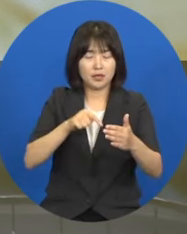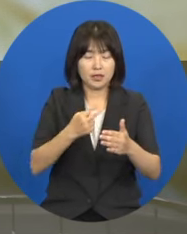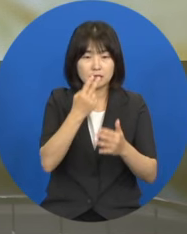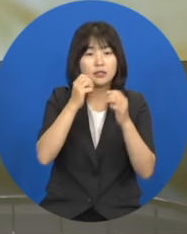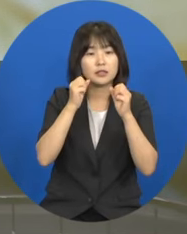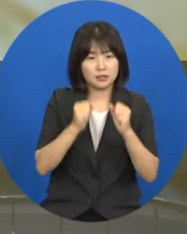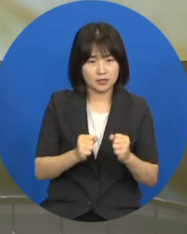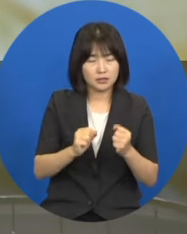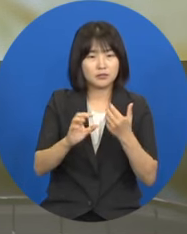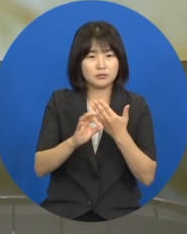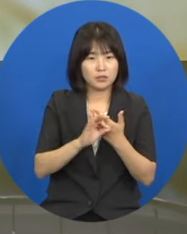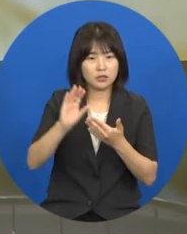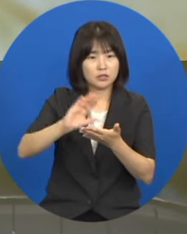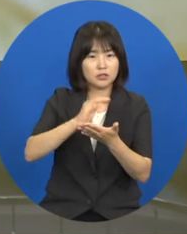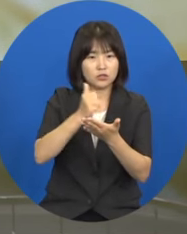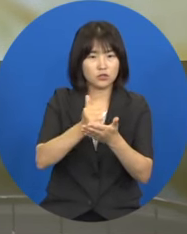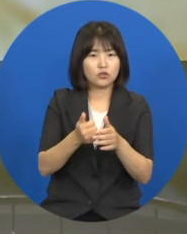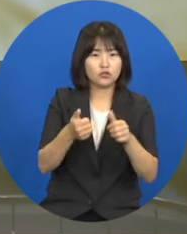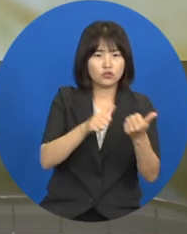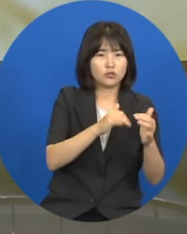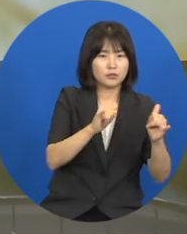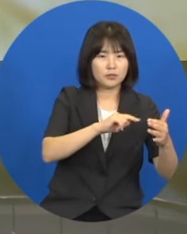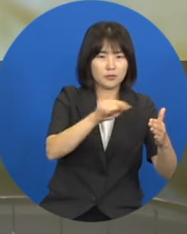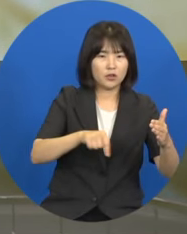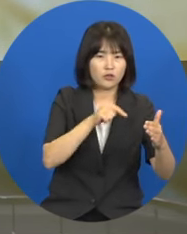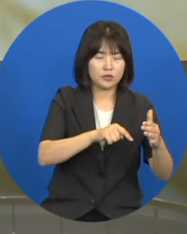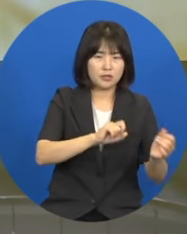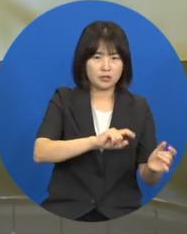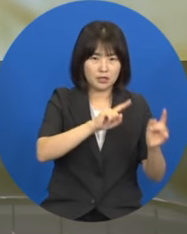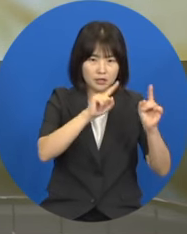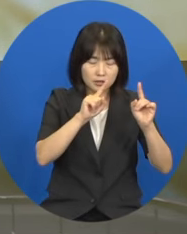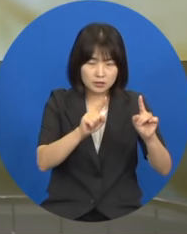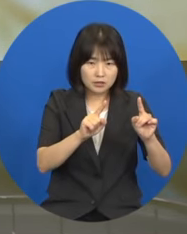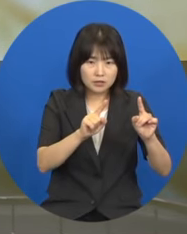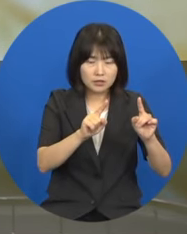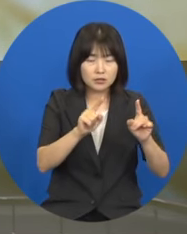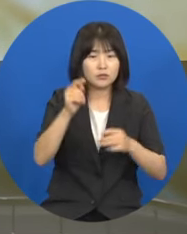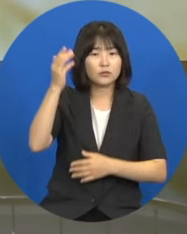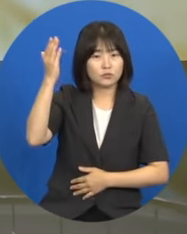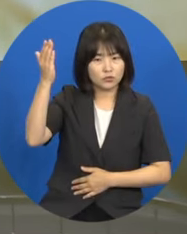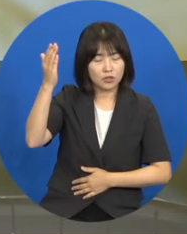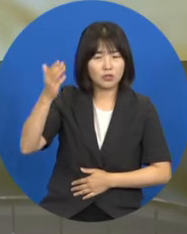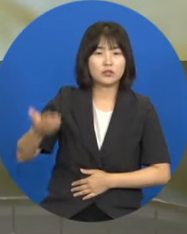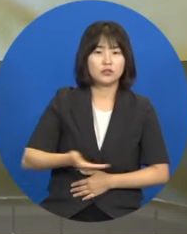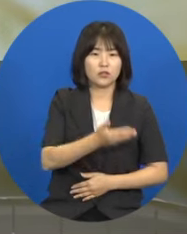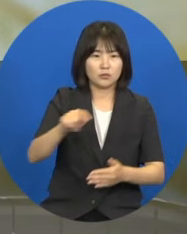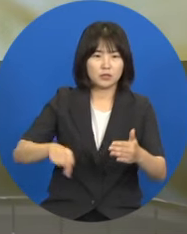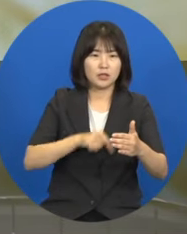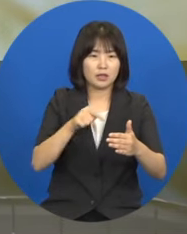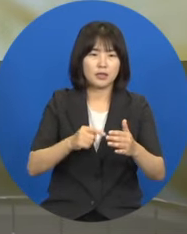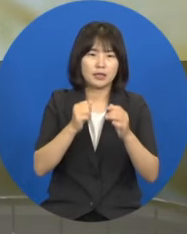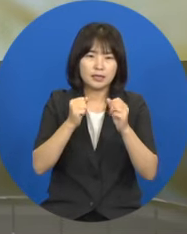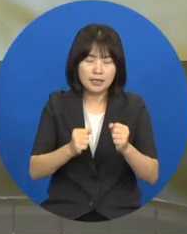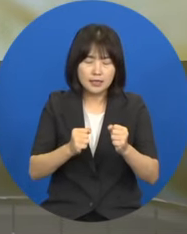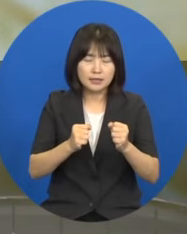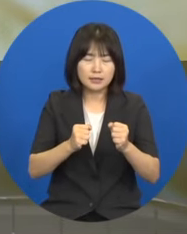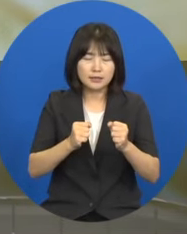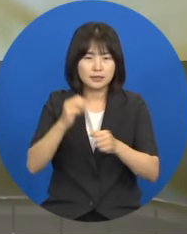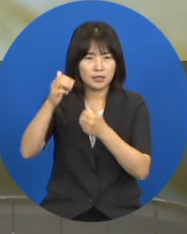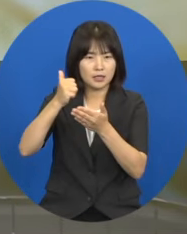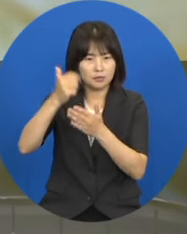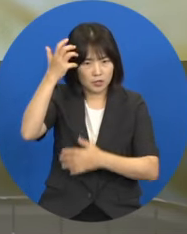살아계시면 그리스도를 죽은 사람들 가운데서 살리신 분께서 여러분 안에 계신 자기의